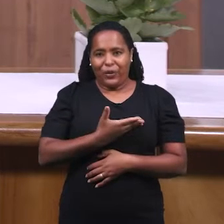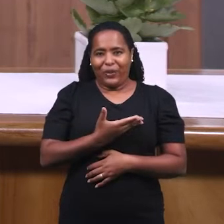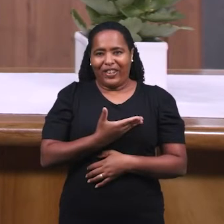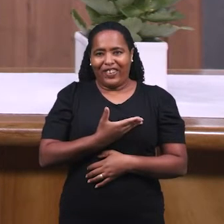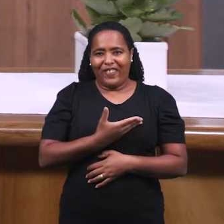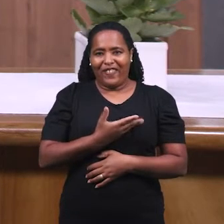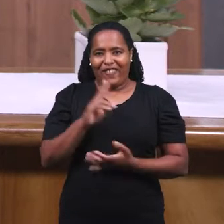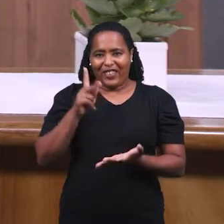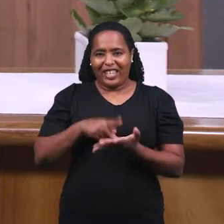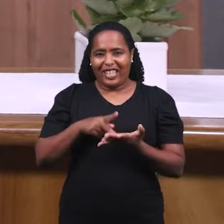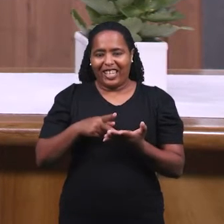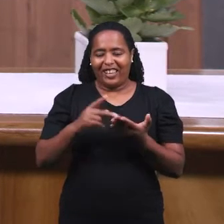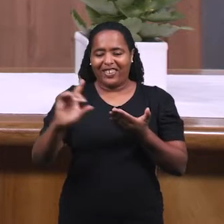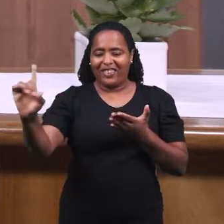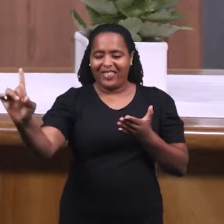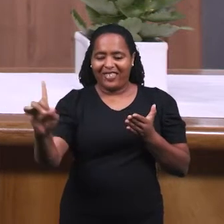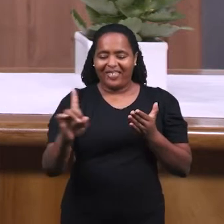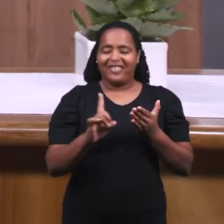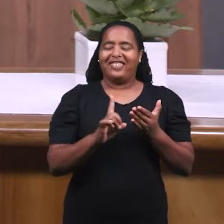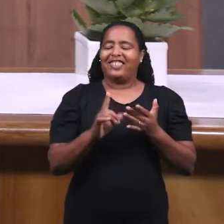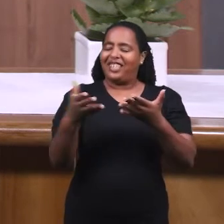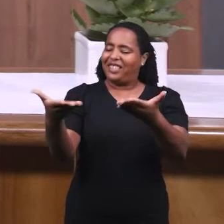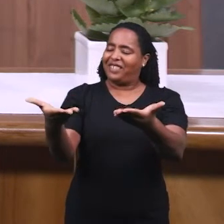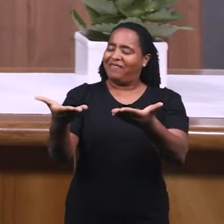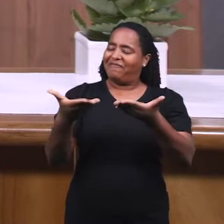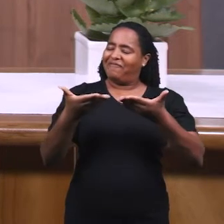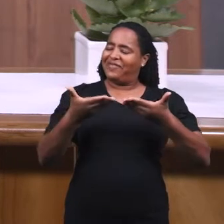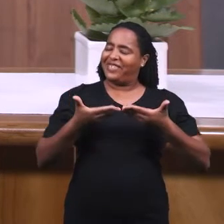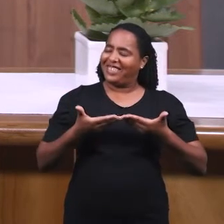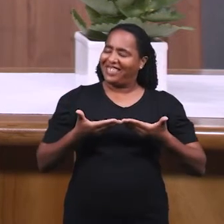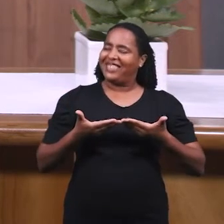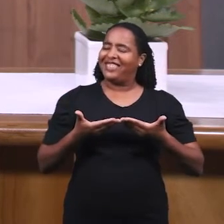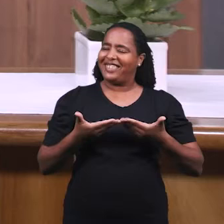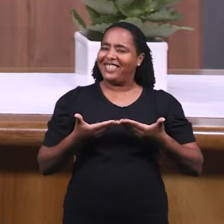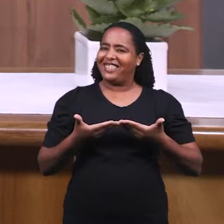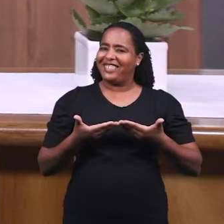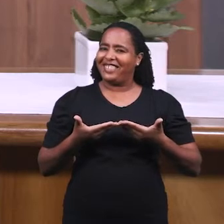настоящий, это всегда радость, когда друг приходит. Им всегда добро